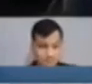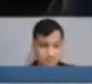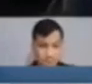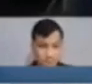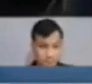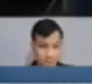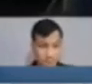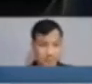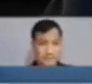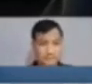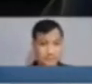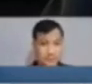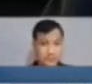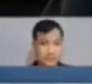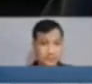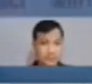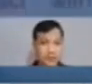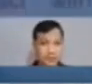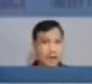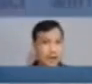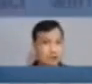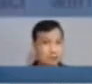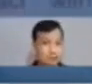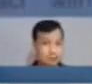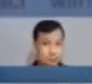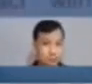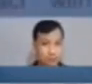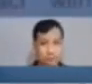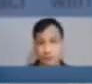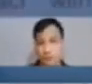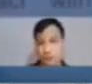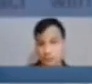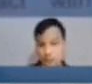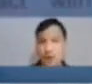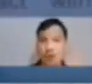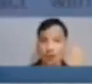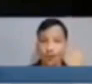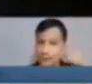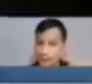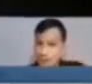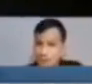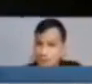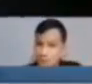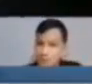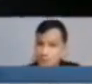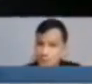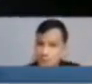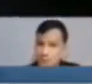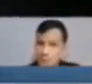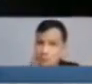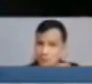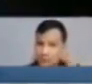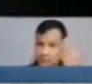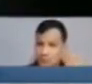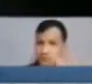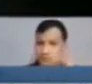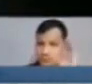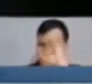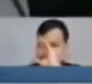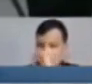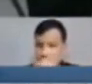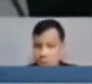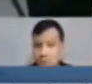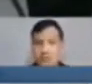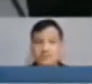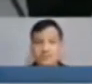dahil kailangan lang naman po ay at least a high school graduate. At once na makapasa po, yung certificate will serve, they